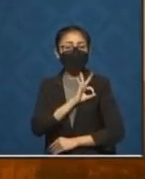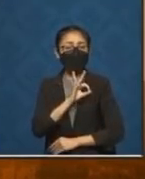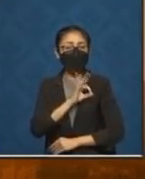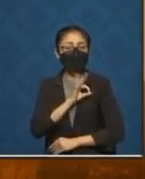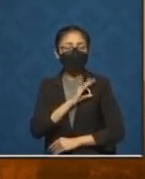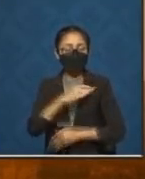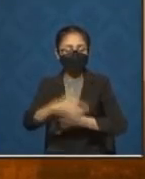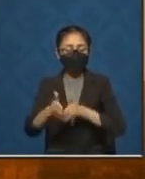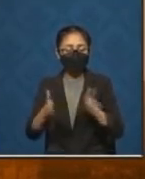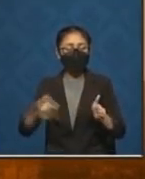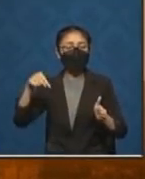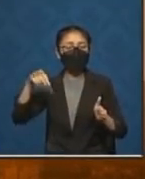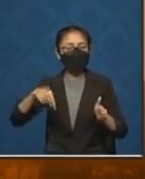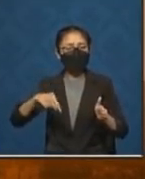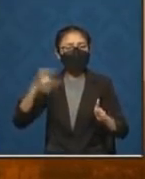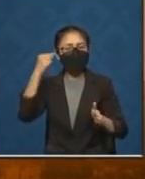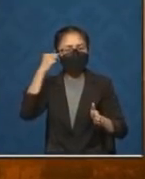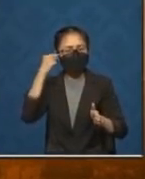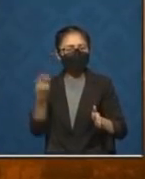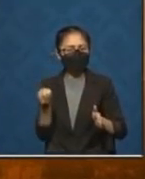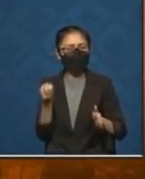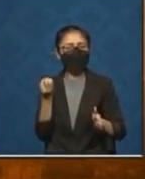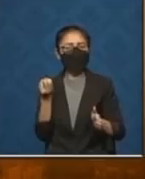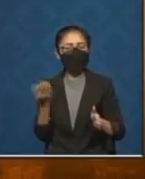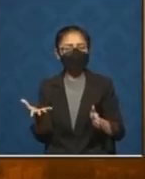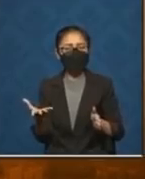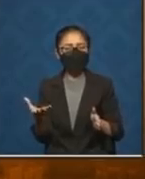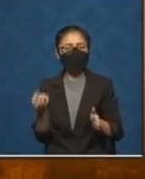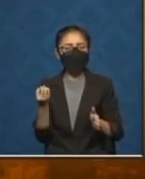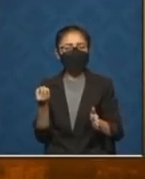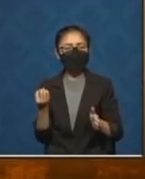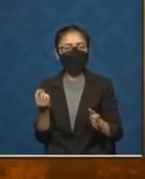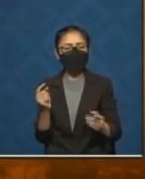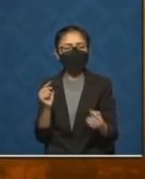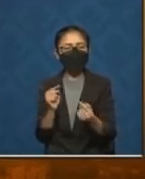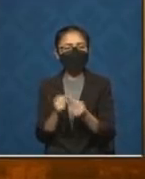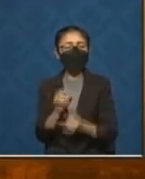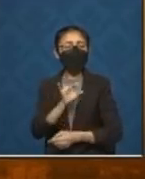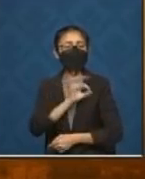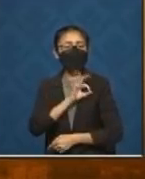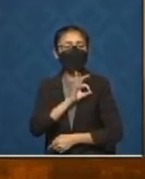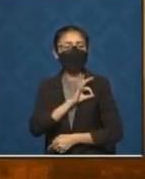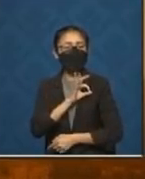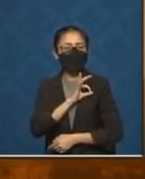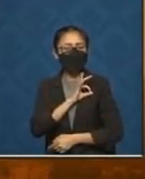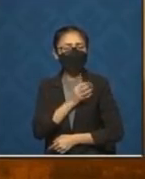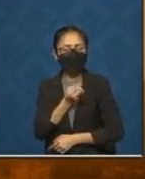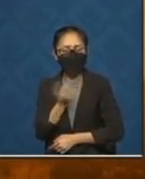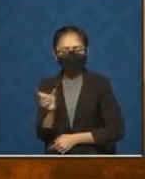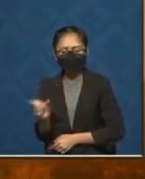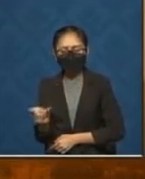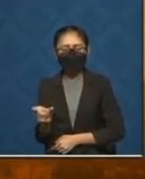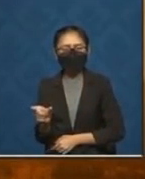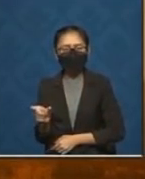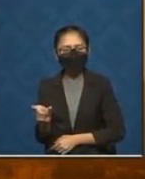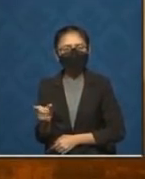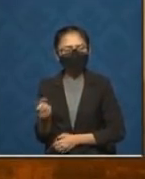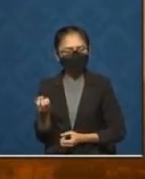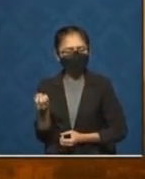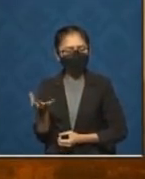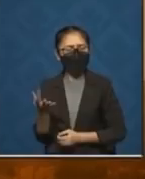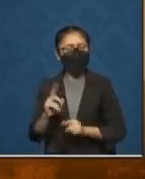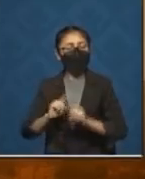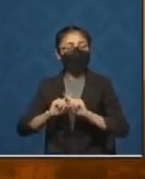วิปคือสุนทรโลเลขาคุณประธานวิปนะคะคุณอัตกรเนี่ยแกก็เลยขอเวลาเพื่อให้สมาชิกเข้าห้องประชุ